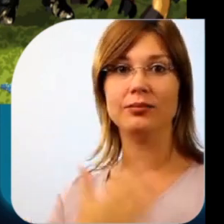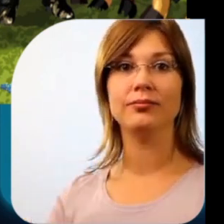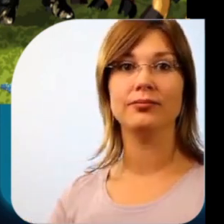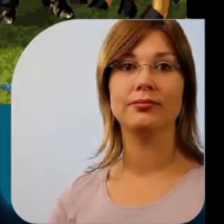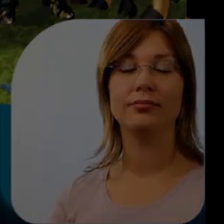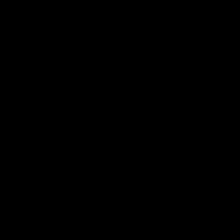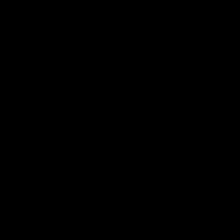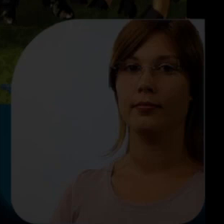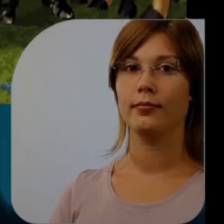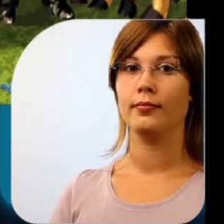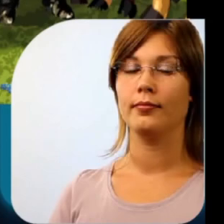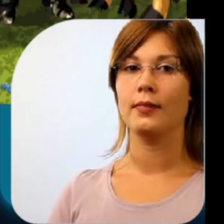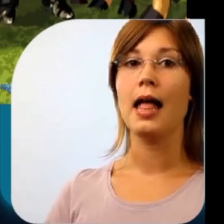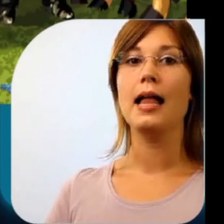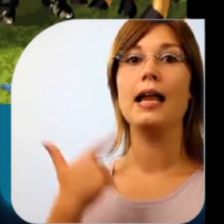Violette.